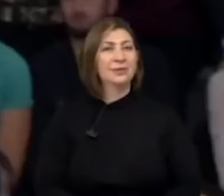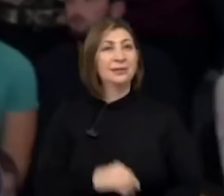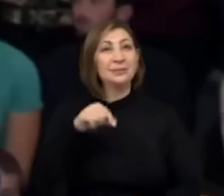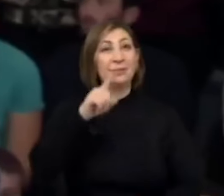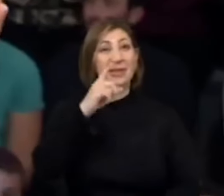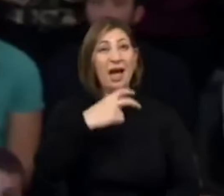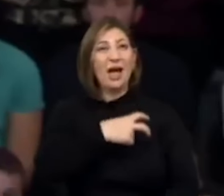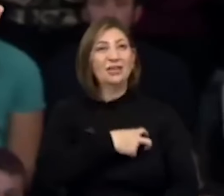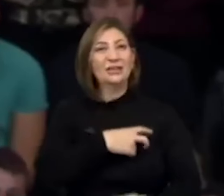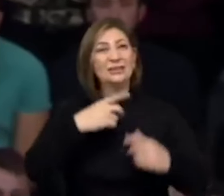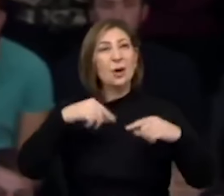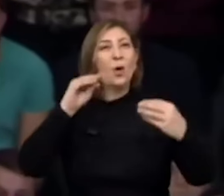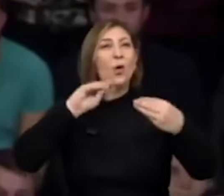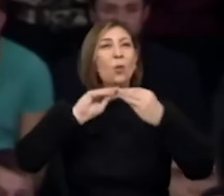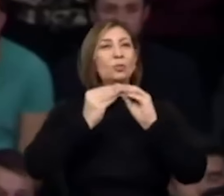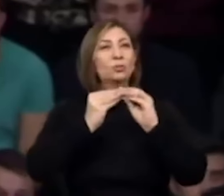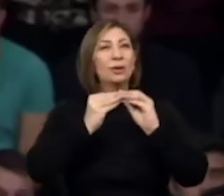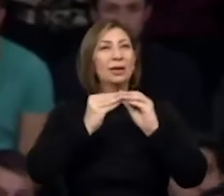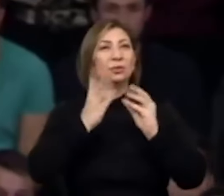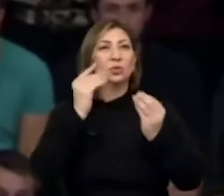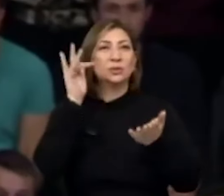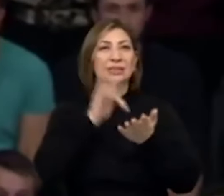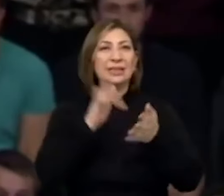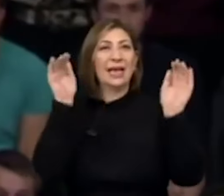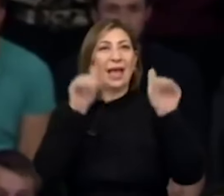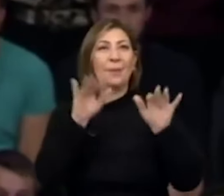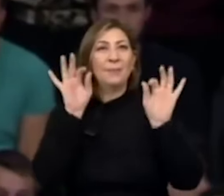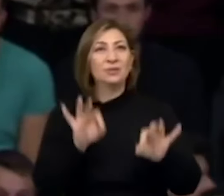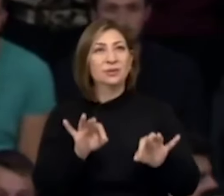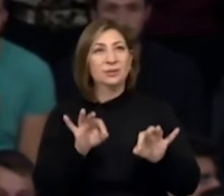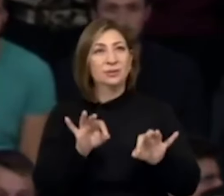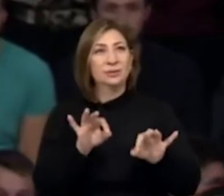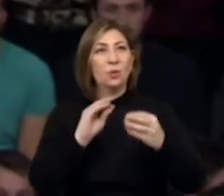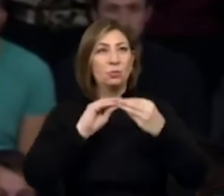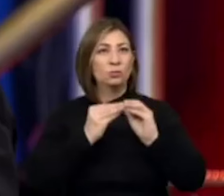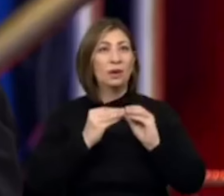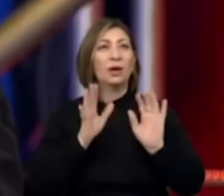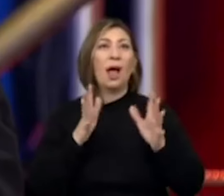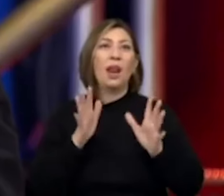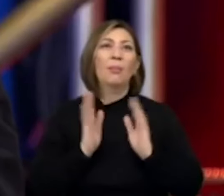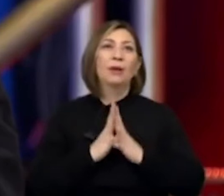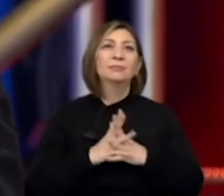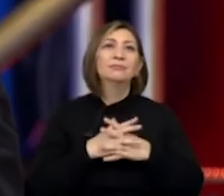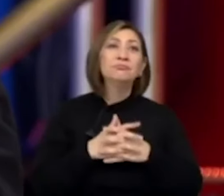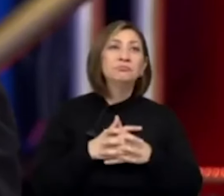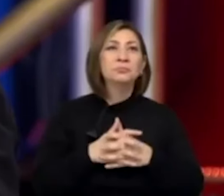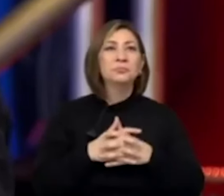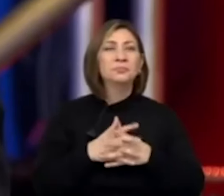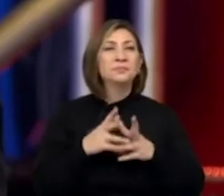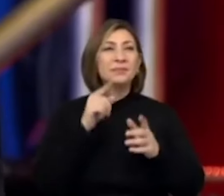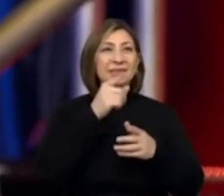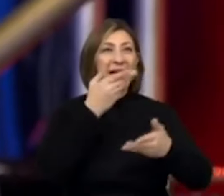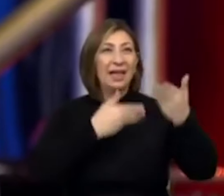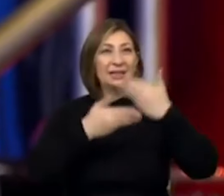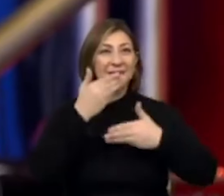Şimdi bir aşk sahnelerinde galiba öpüşmeyi artık çok ceza gelmeye başladı öpüşmeye. Galiba. Yani